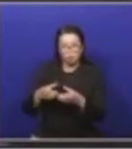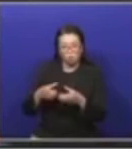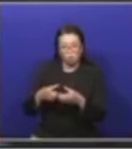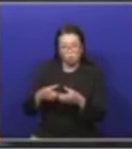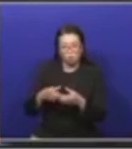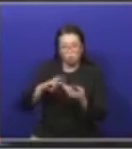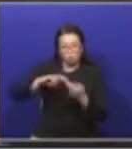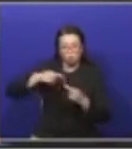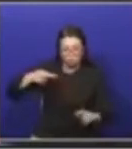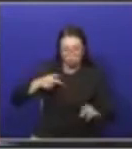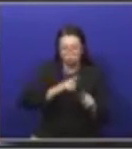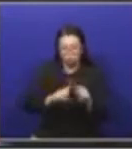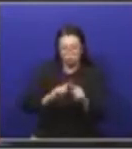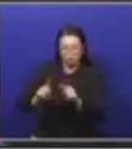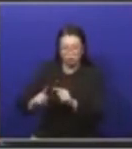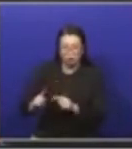มาแล้วเขาจะไปหาความมั่นคงได้อย่างไร